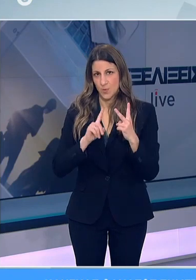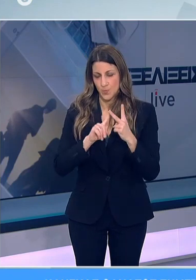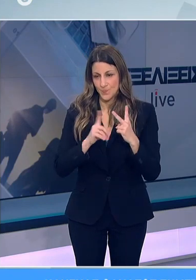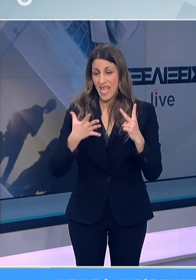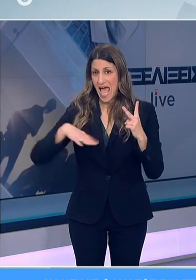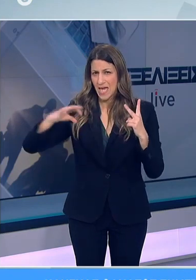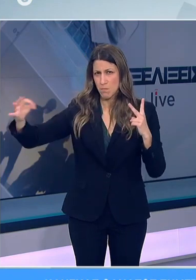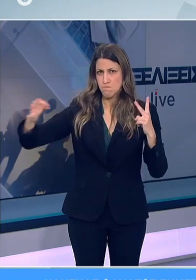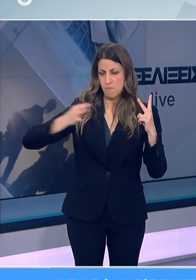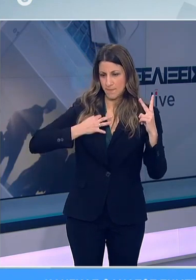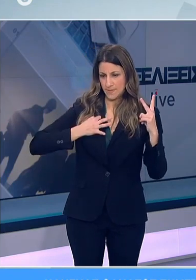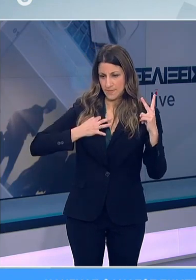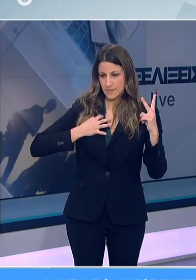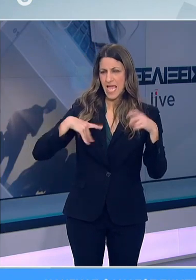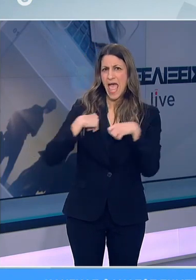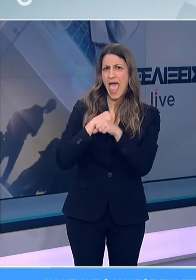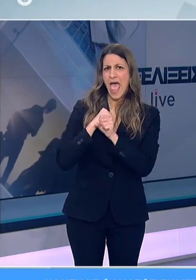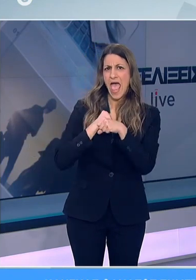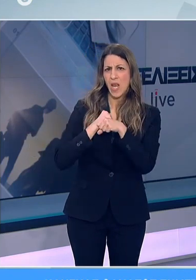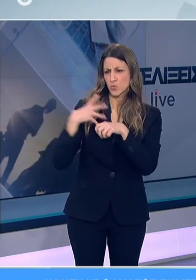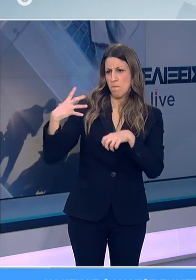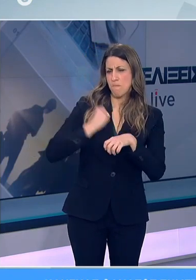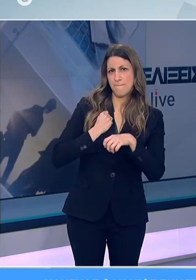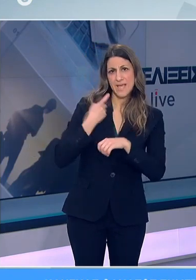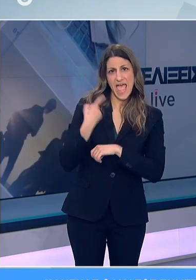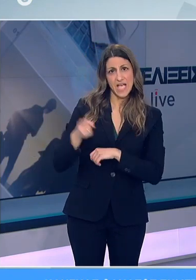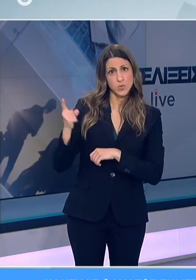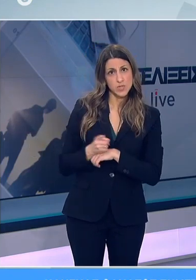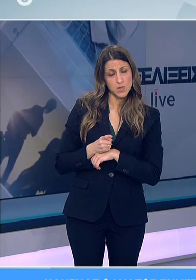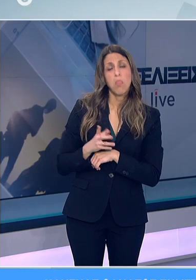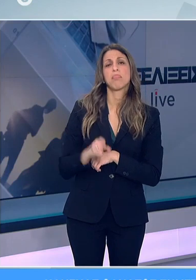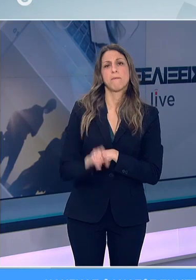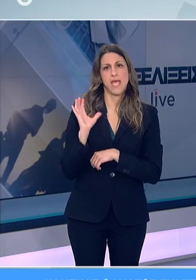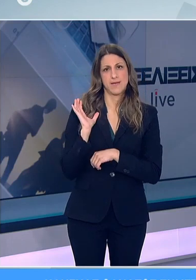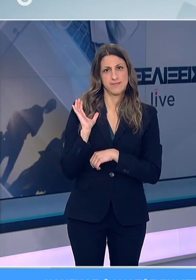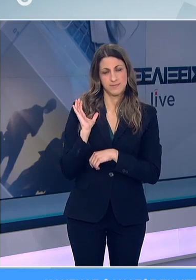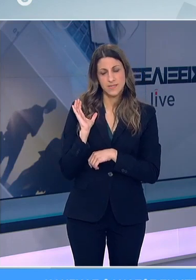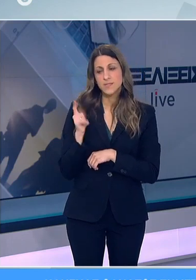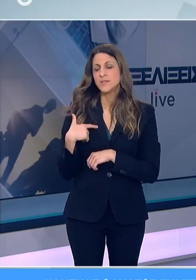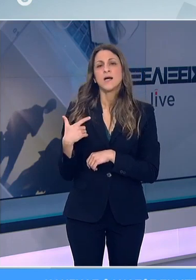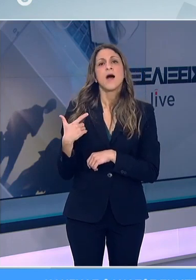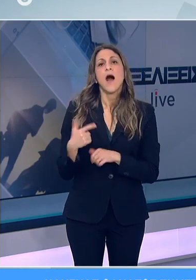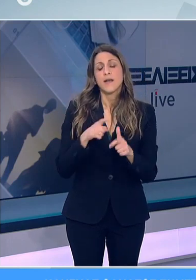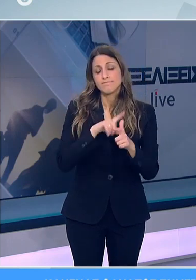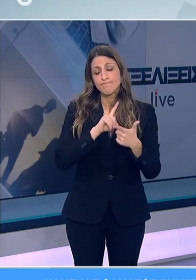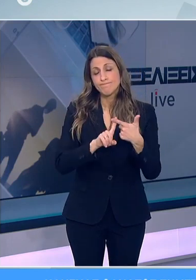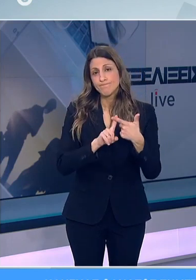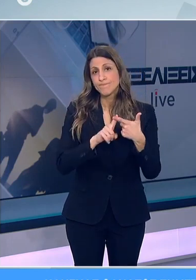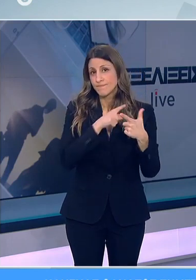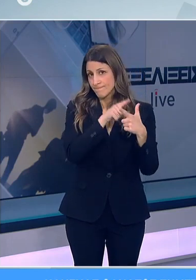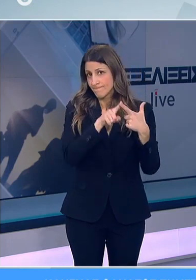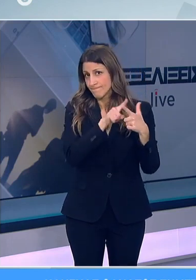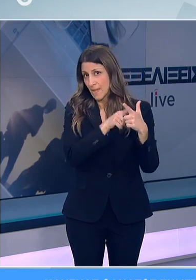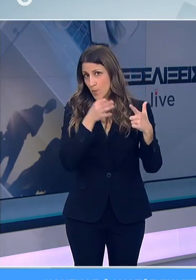της λίμωξης, οι εργαστηριακοί έλεγχοι δεν ανιχνεύουν το 100% των μολυσμένων. Με βάση αυτά τα στοιχεία, πόσο αξιόπιστο και